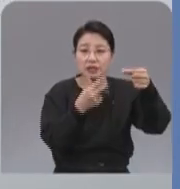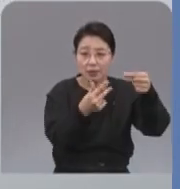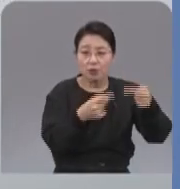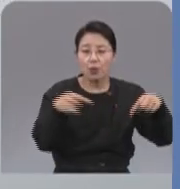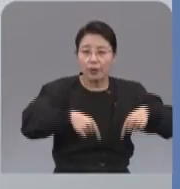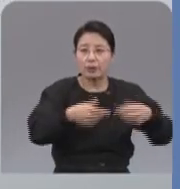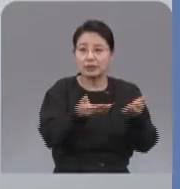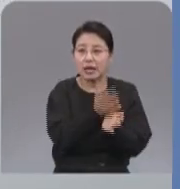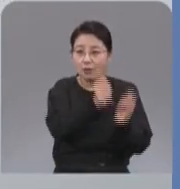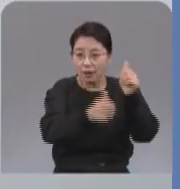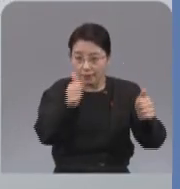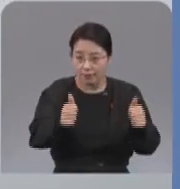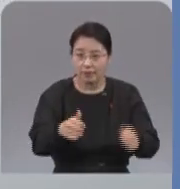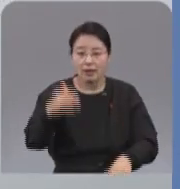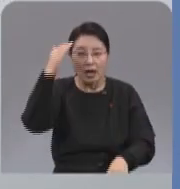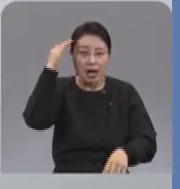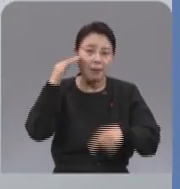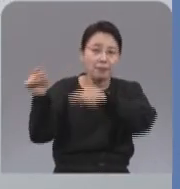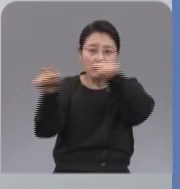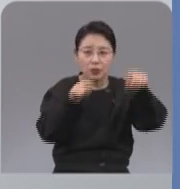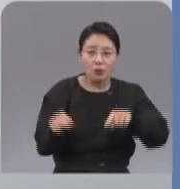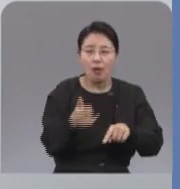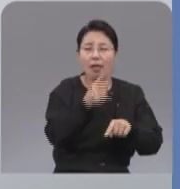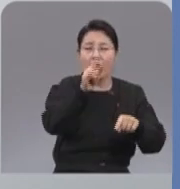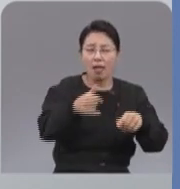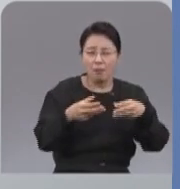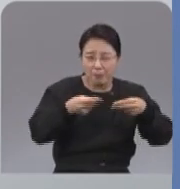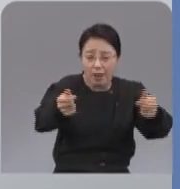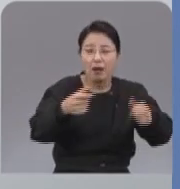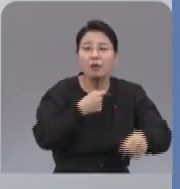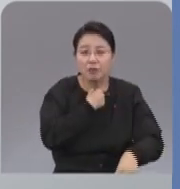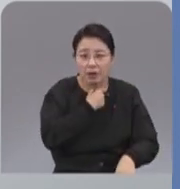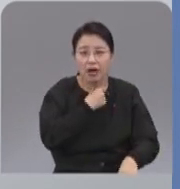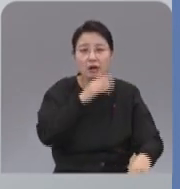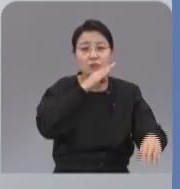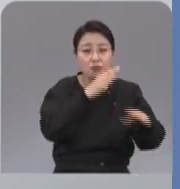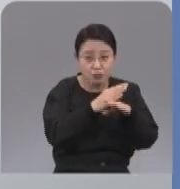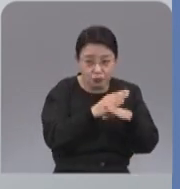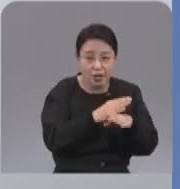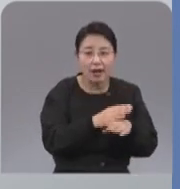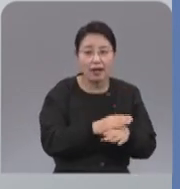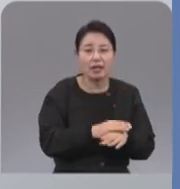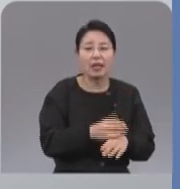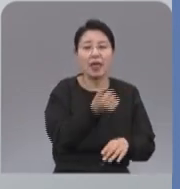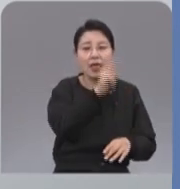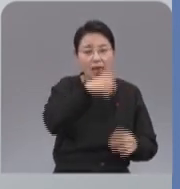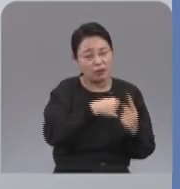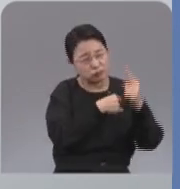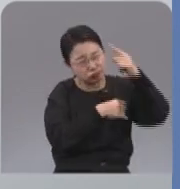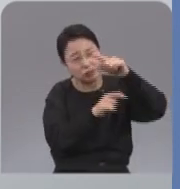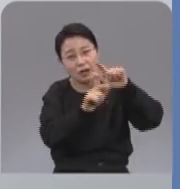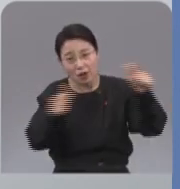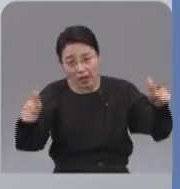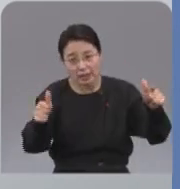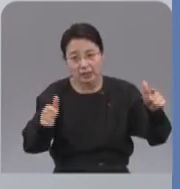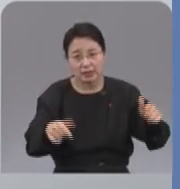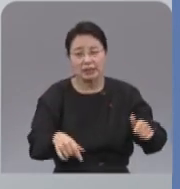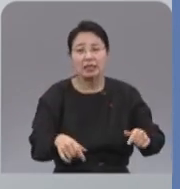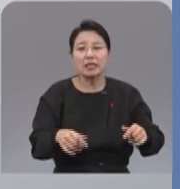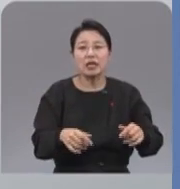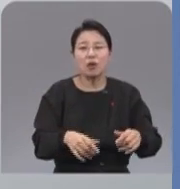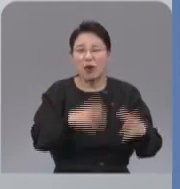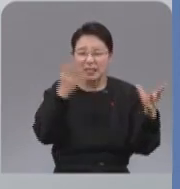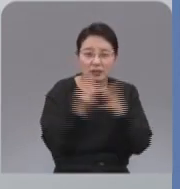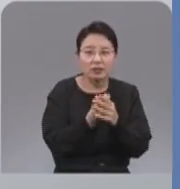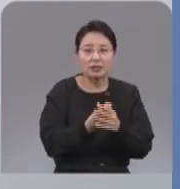G7 Như Mỹ Anh Pháp Nhật Bản cùng ngày đã ra tuyên bố Liên án vụ phóng tên lựa đạn đạo xy lục điệa của Bắc trừ tiên bằng những ngôn từ